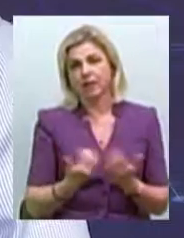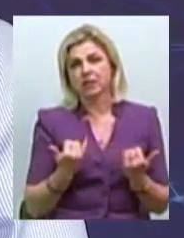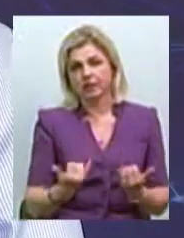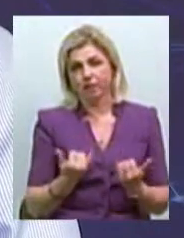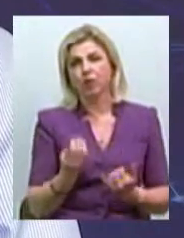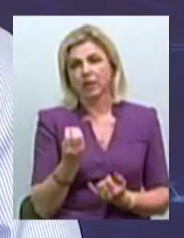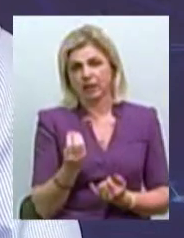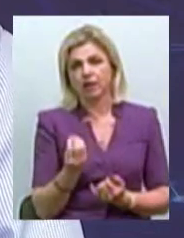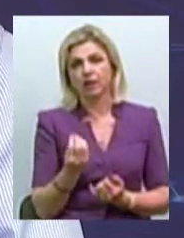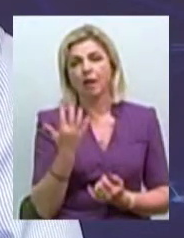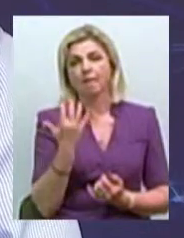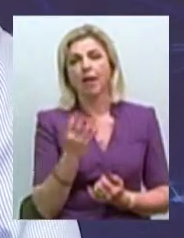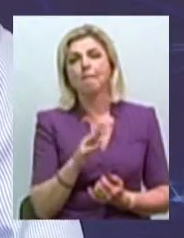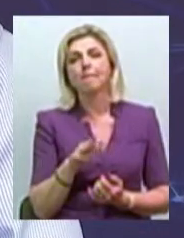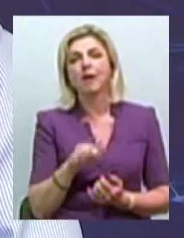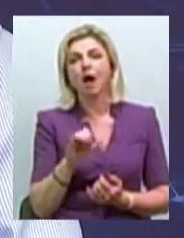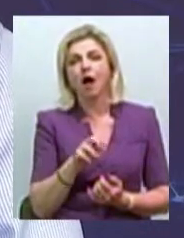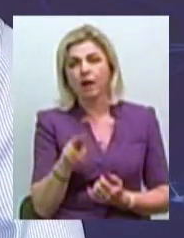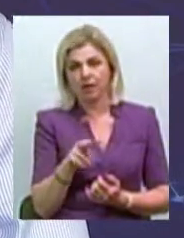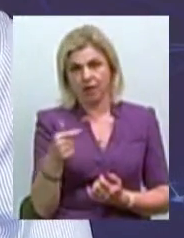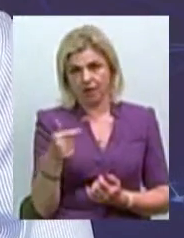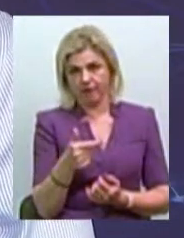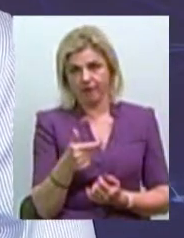цінах 5 мільярдів гривень.